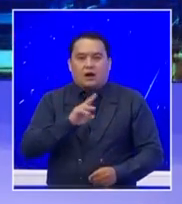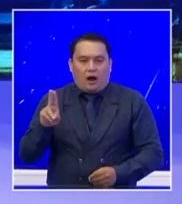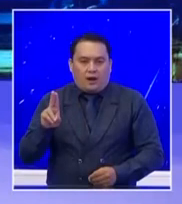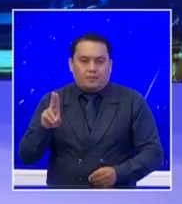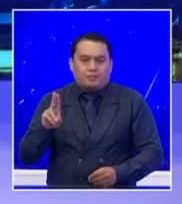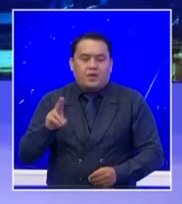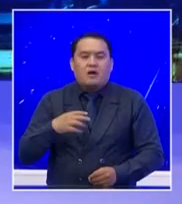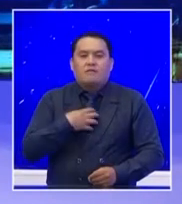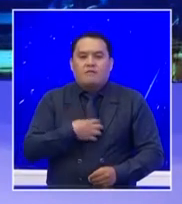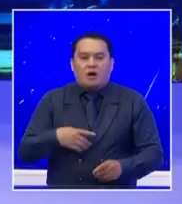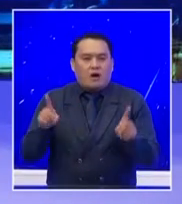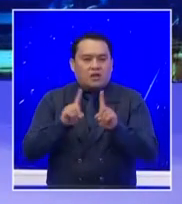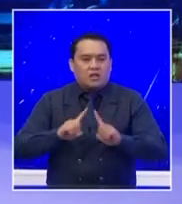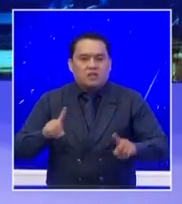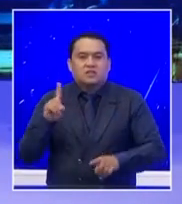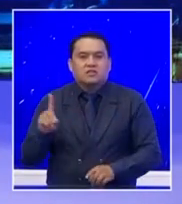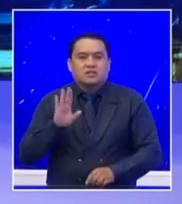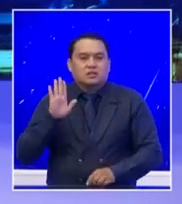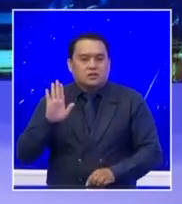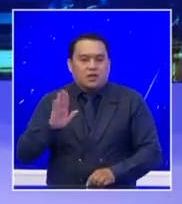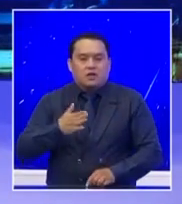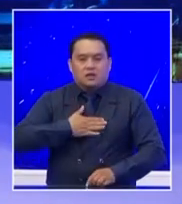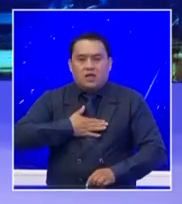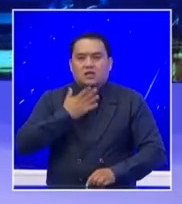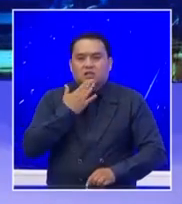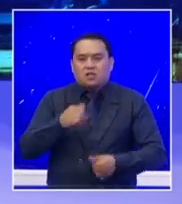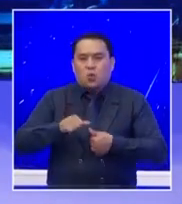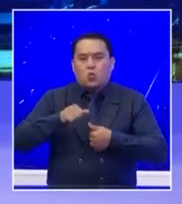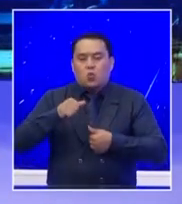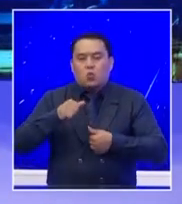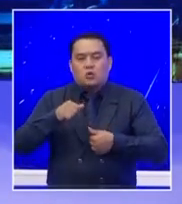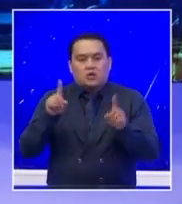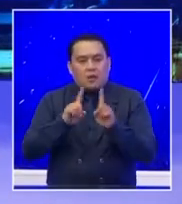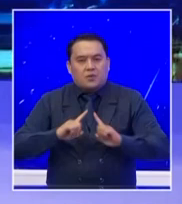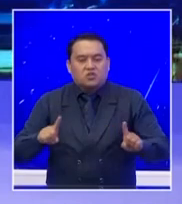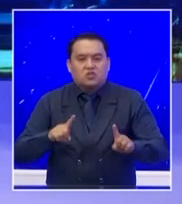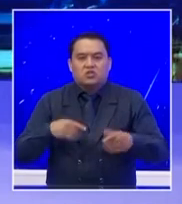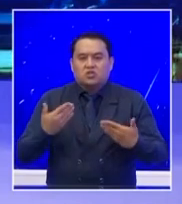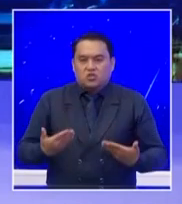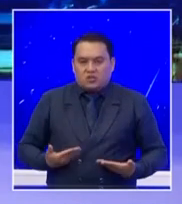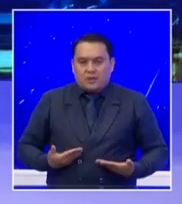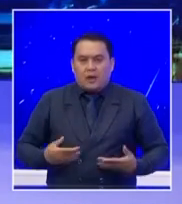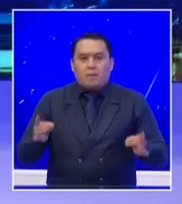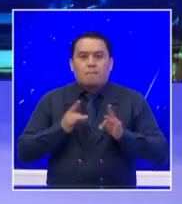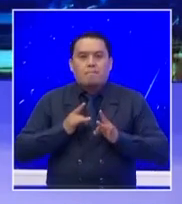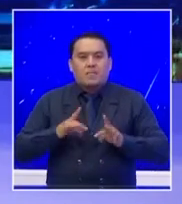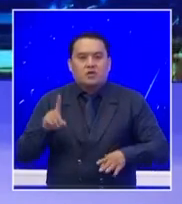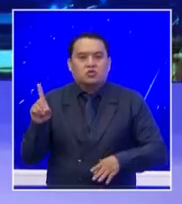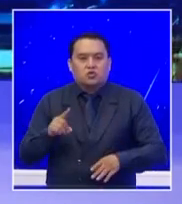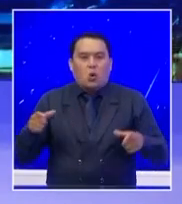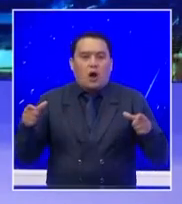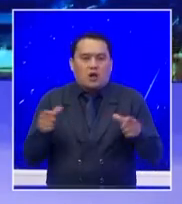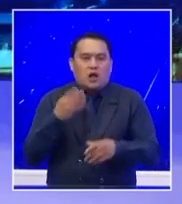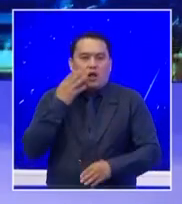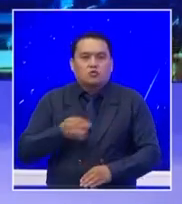Именно они являются отличительными знаками, олицетворяющими наш национальный суверенитет и самобытность. В честь этого праздника, несмотря на режим